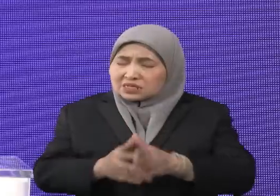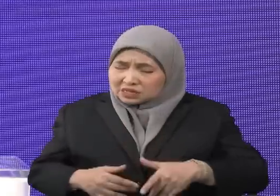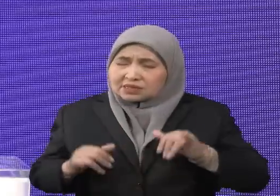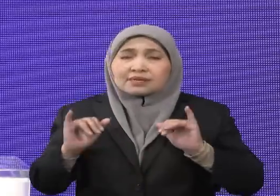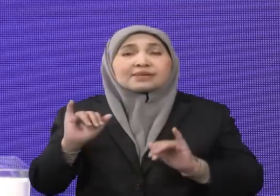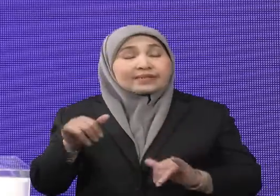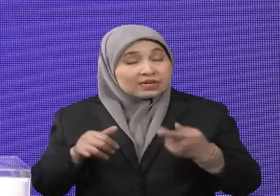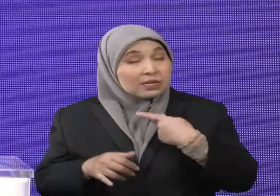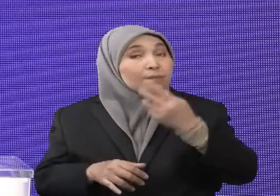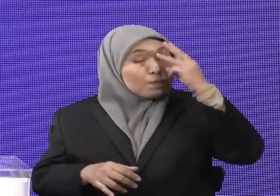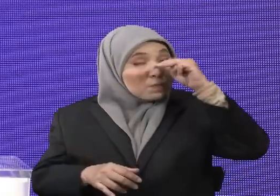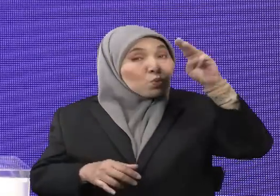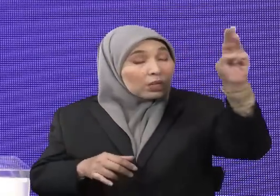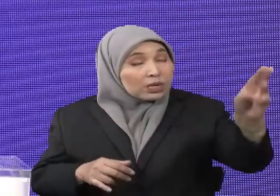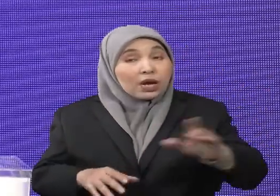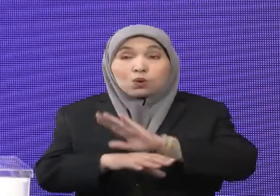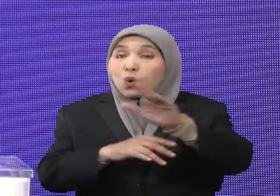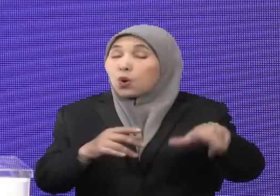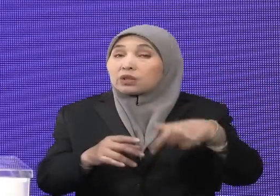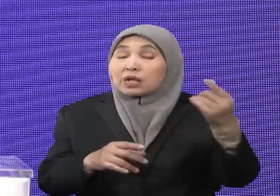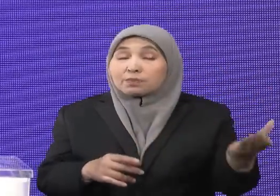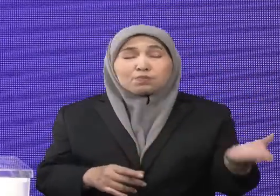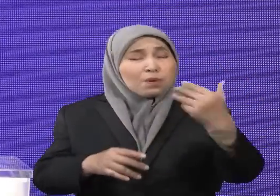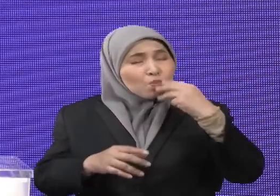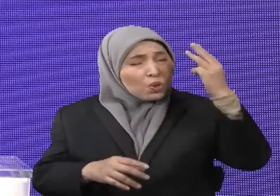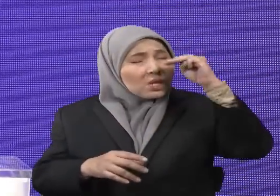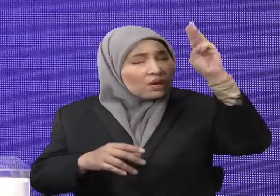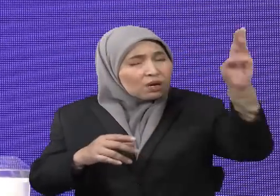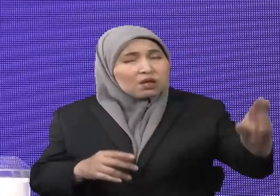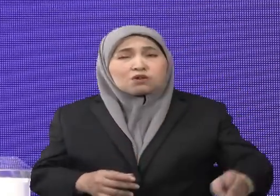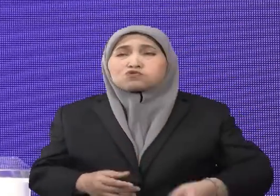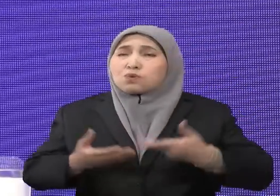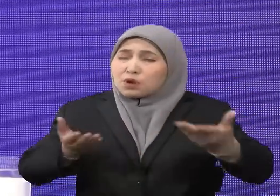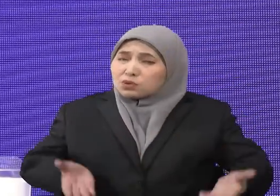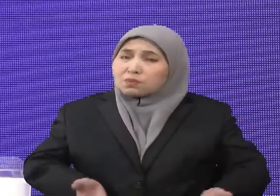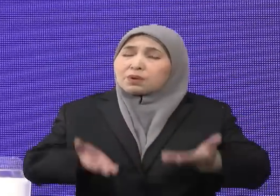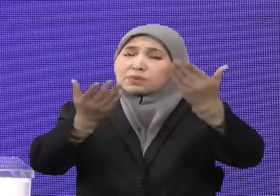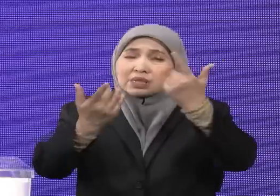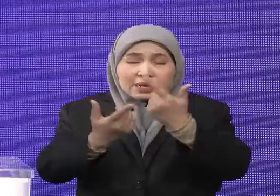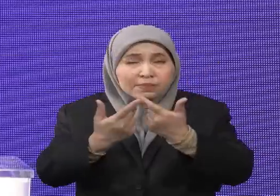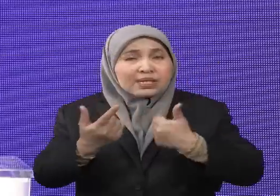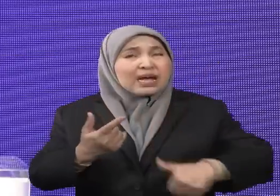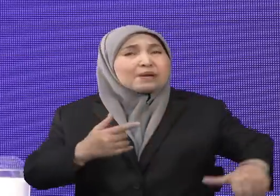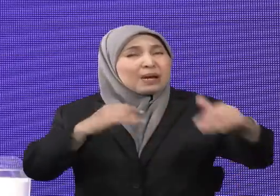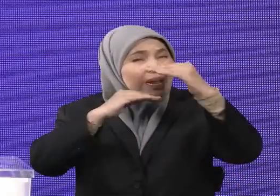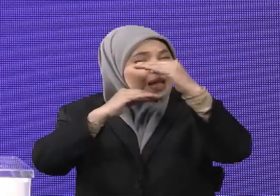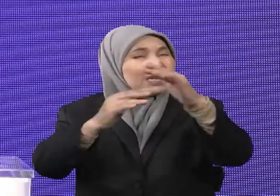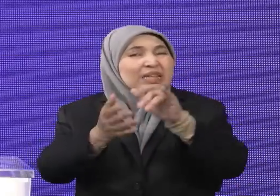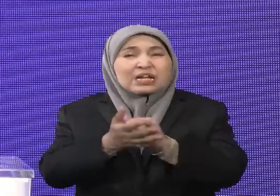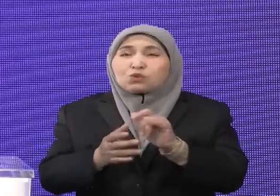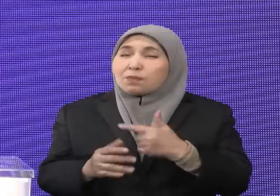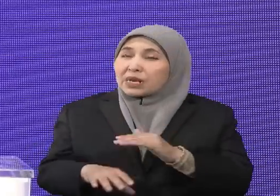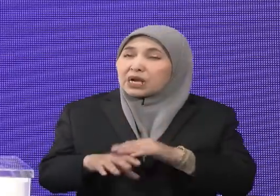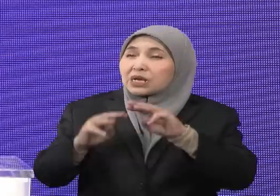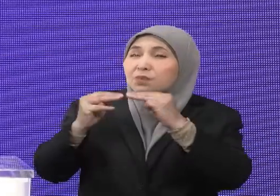itu tidak menjadi masalah tetapi yang memuliakan seseorang sehingga ke tahap kita meninggikan dia lebih daripada makamnya jadi itu telah berlaku pada